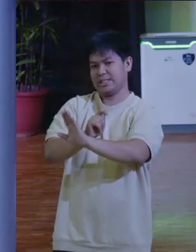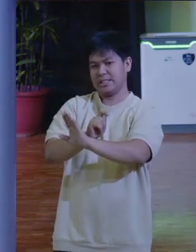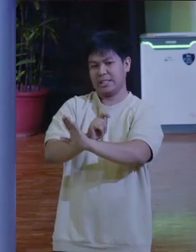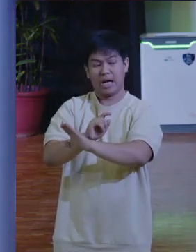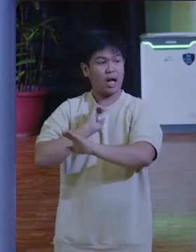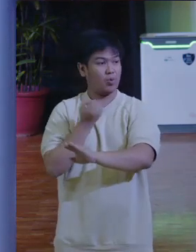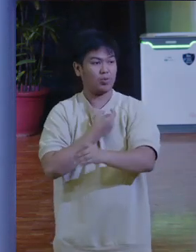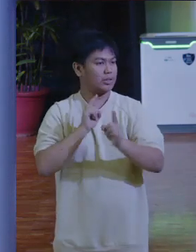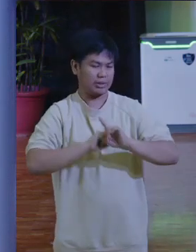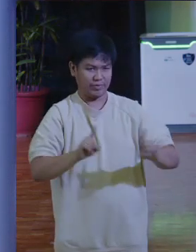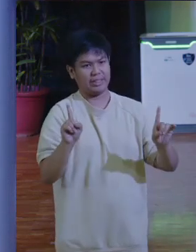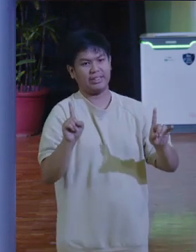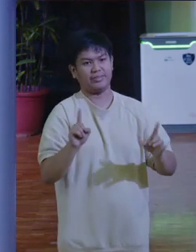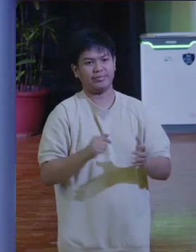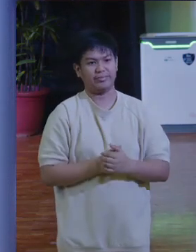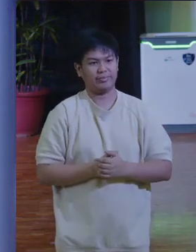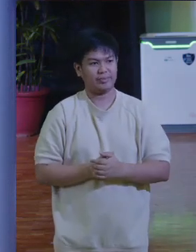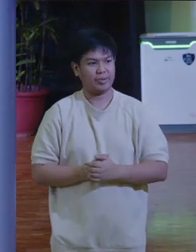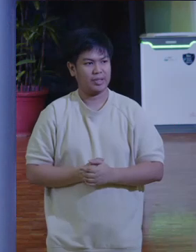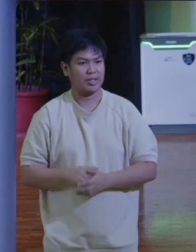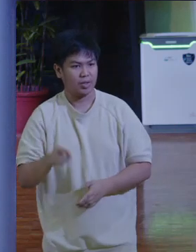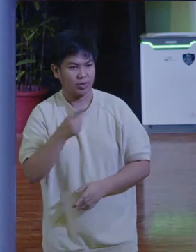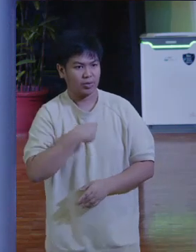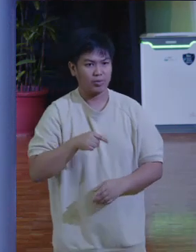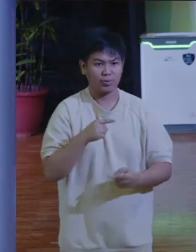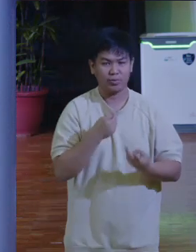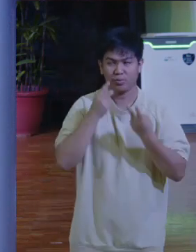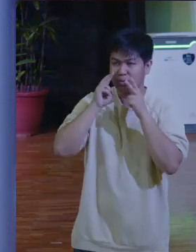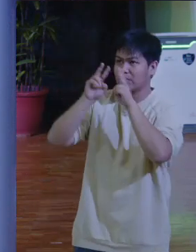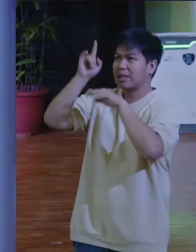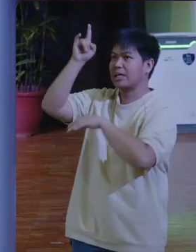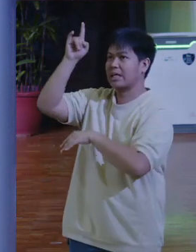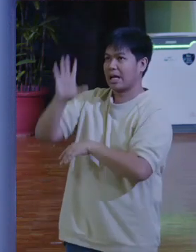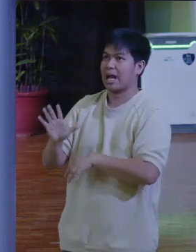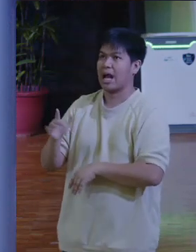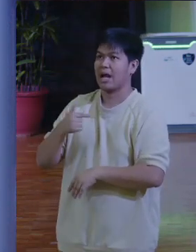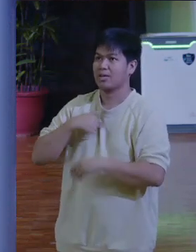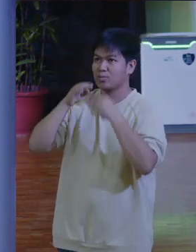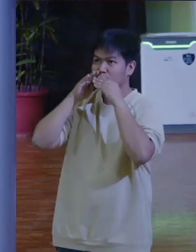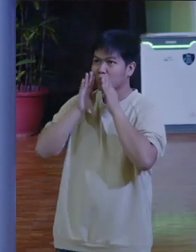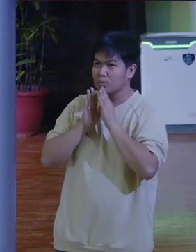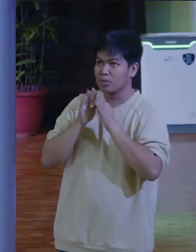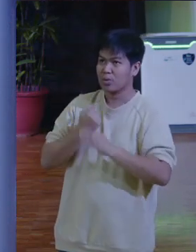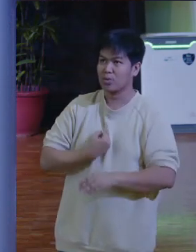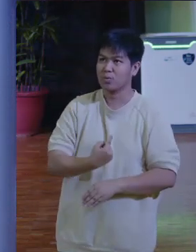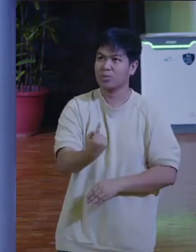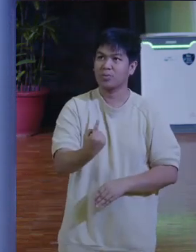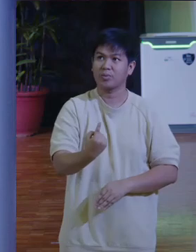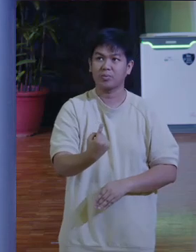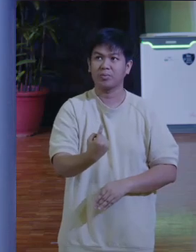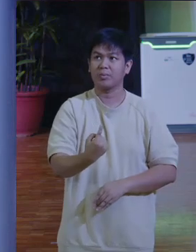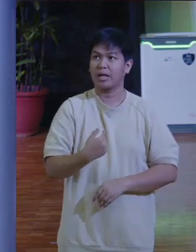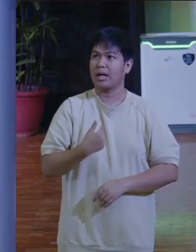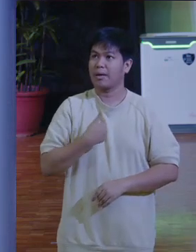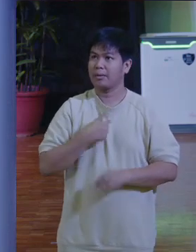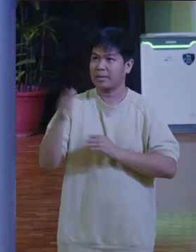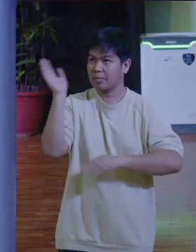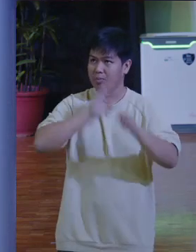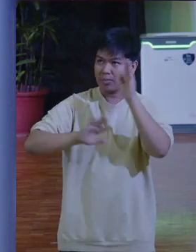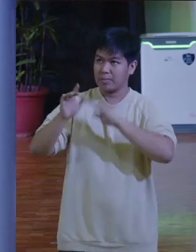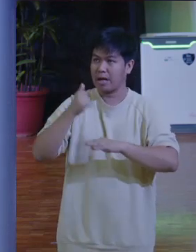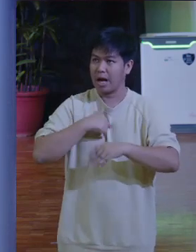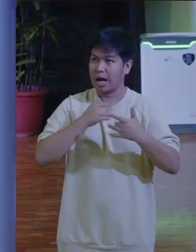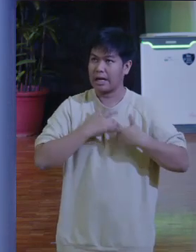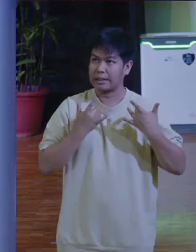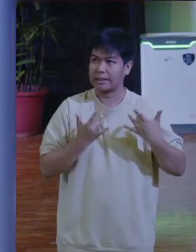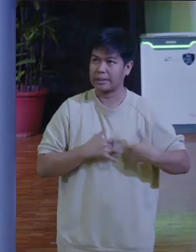25:16-18 ay ganito, turn to me and be gracious to me, for I am lonely and afflicted. Ako'y nahihirapan. The troubles